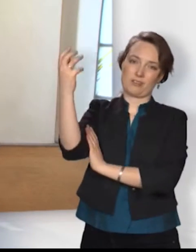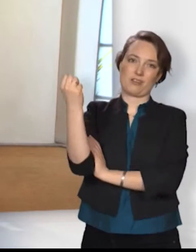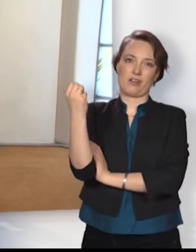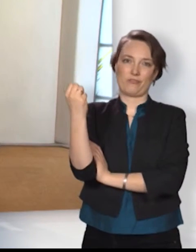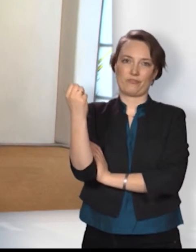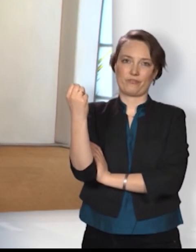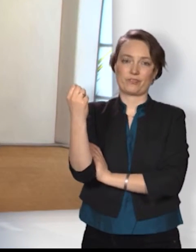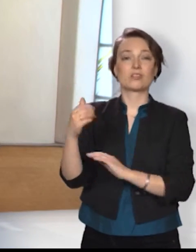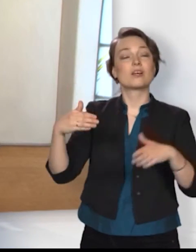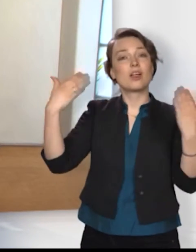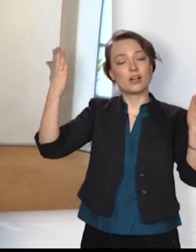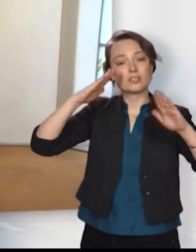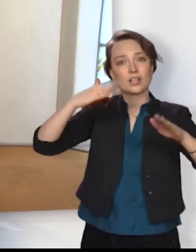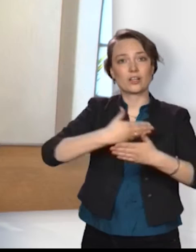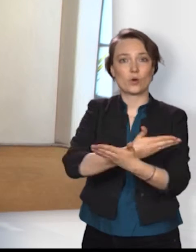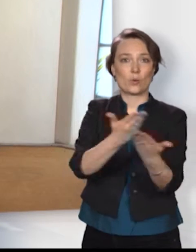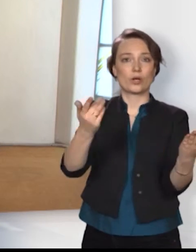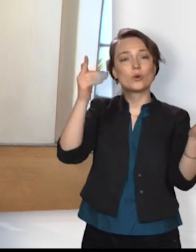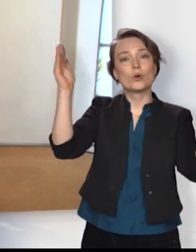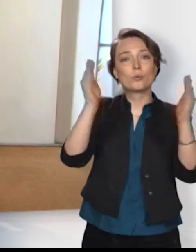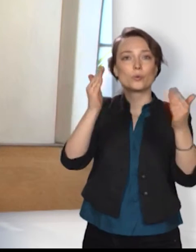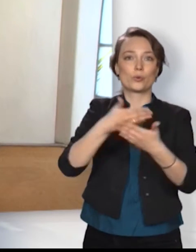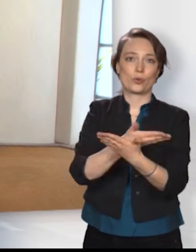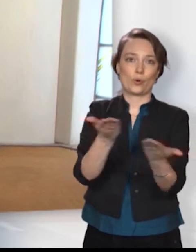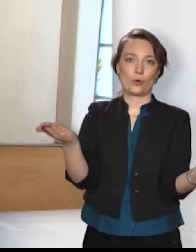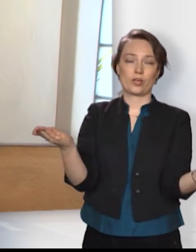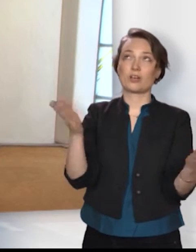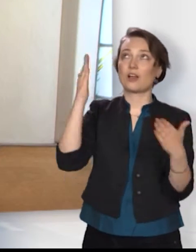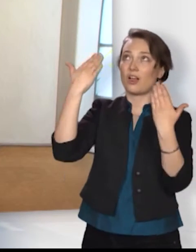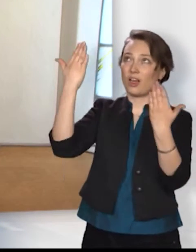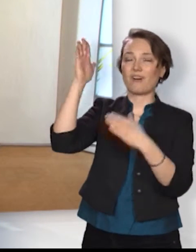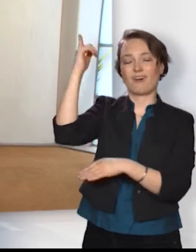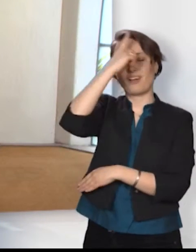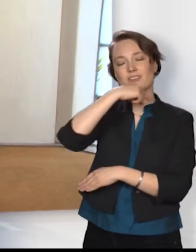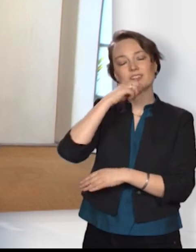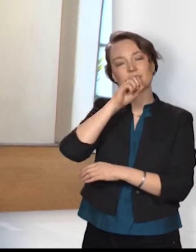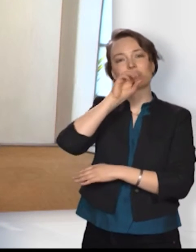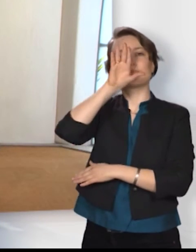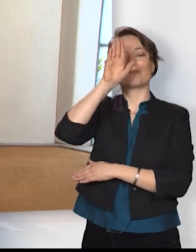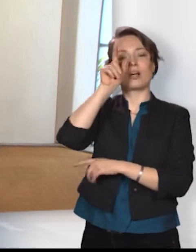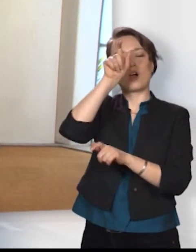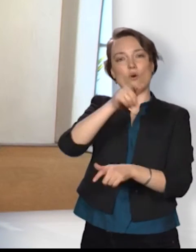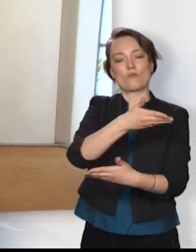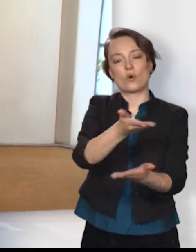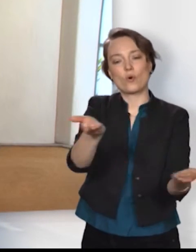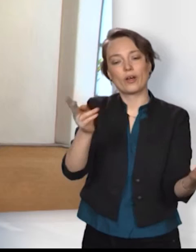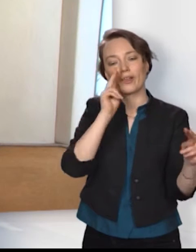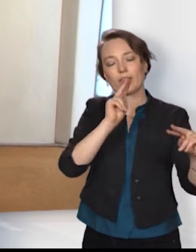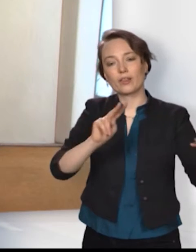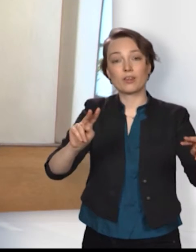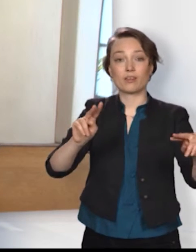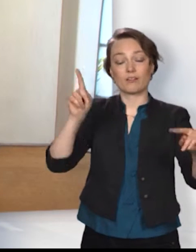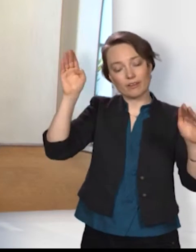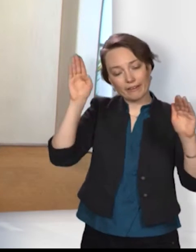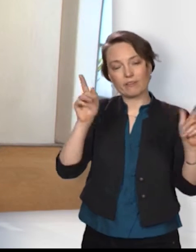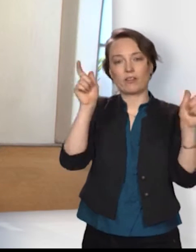segne euch und behüte euch. Der Herr lasse leuchten sein Angesicht über euch und sei euch gnädig. Der Herr erhebe